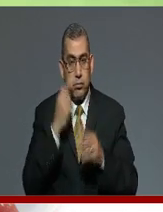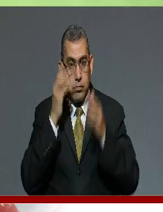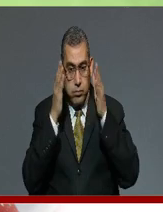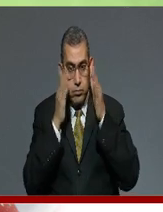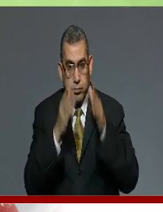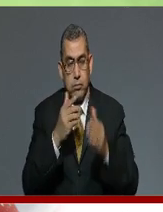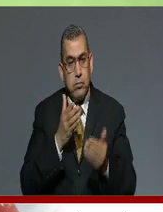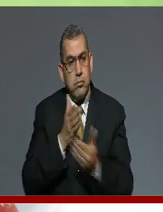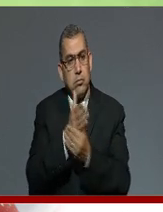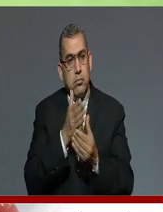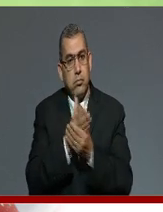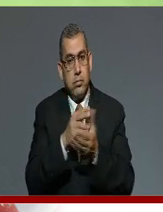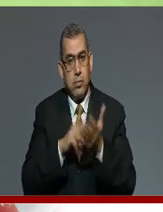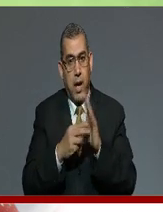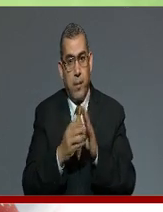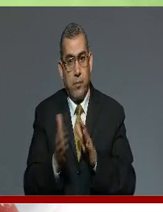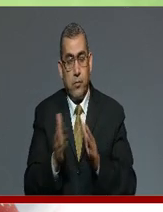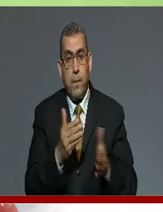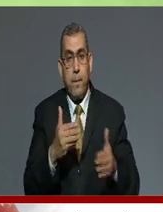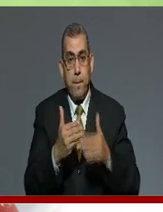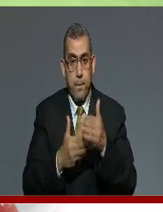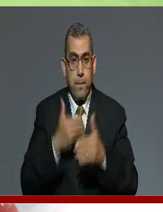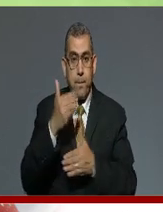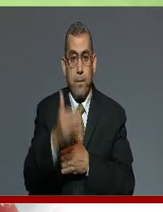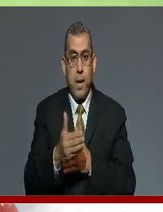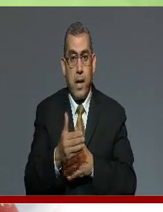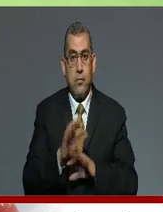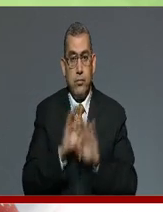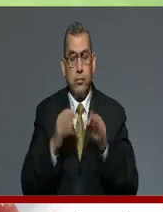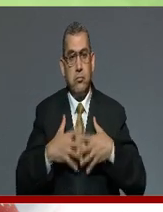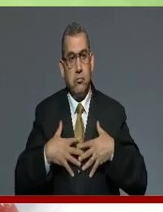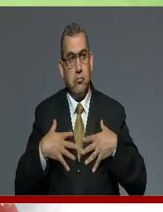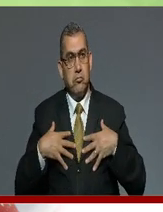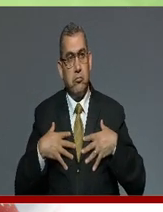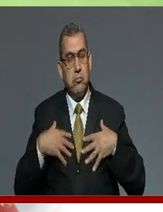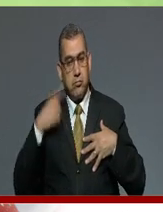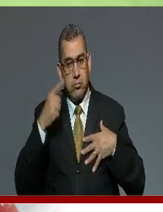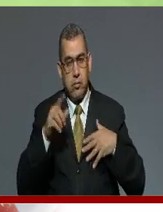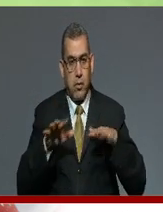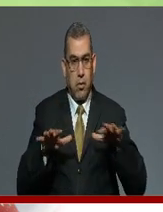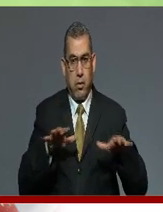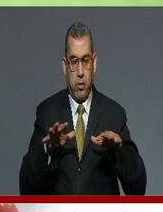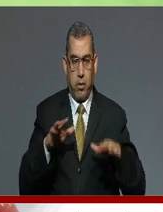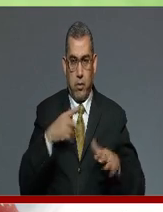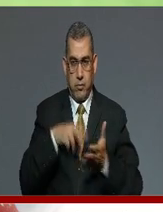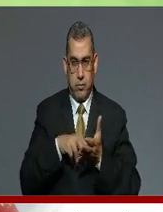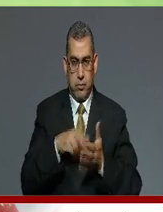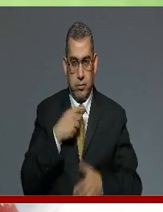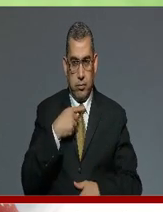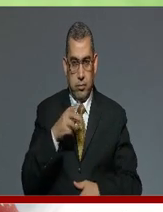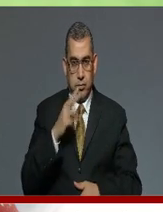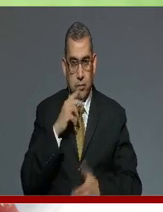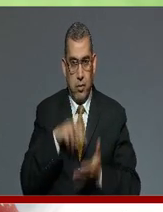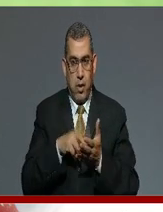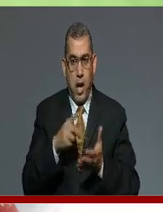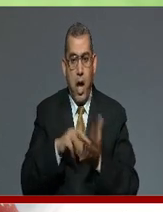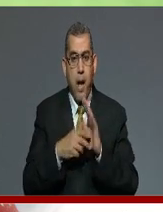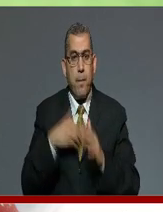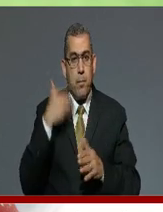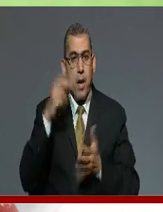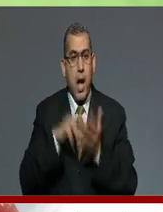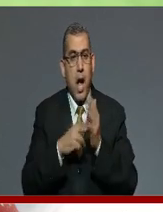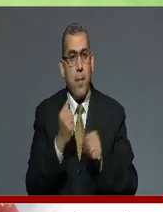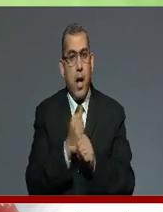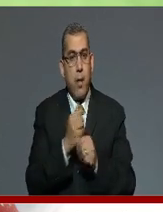تدخلات وبعد ذلك شعور بانه مرتبط ولذلك سالني ما الذي تستطيعون فعله